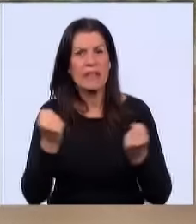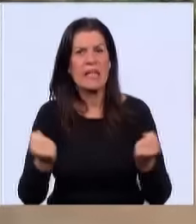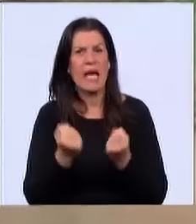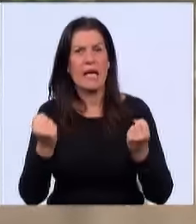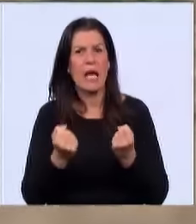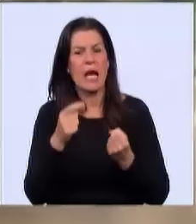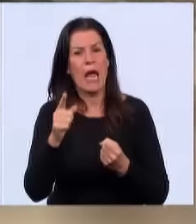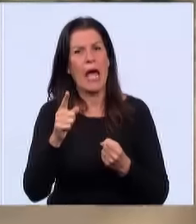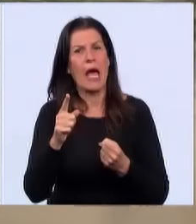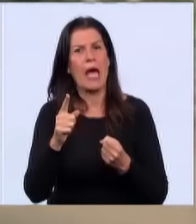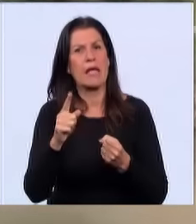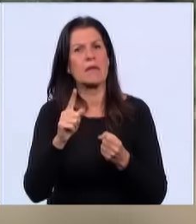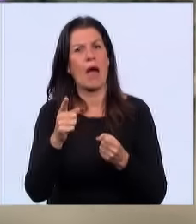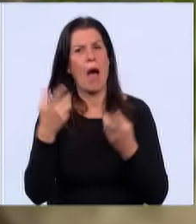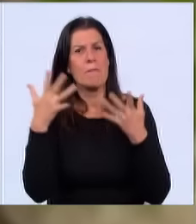זה.